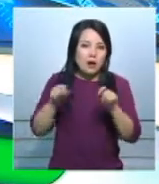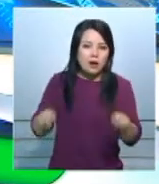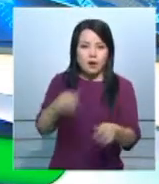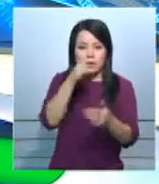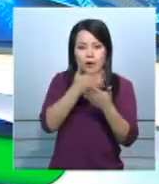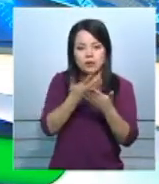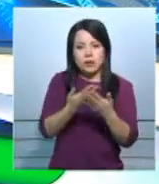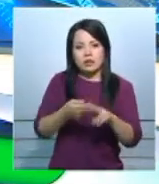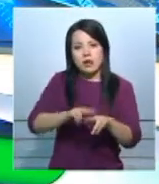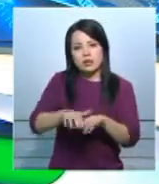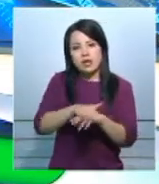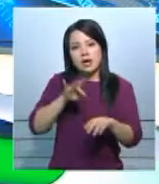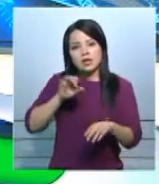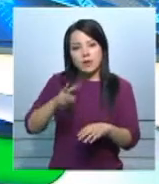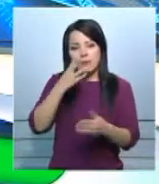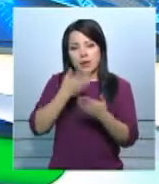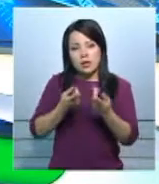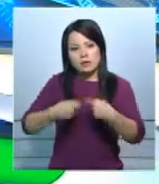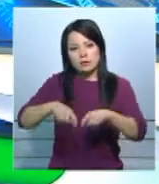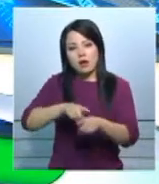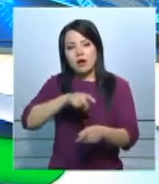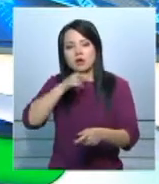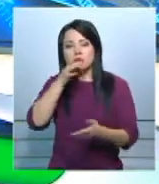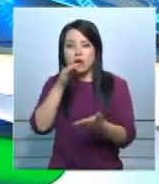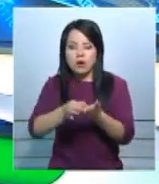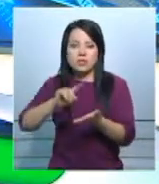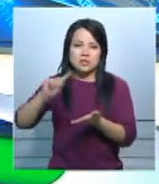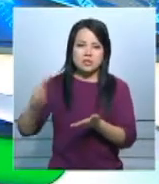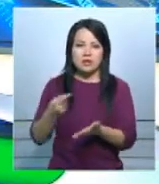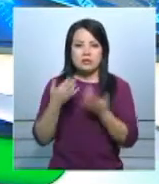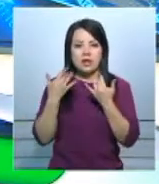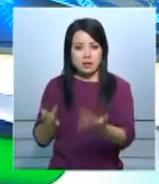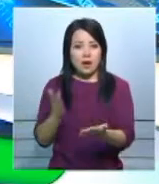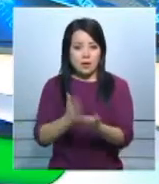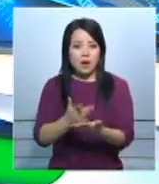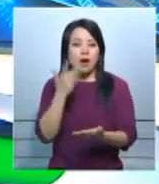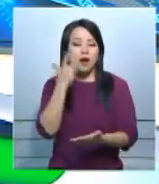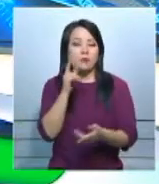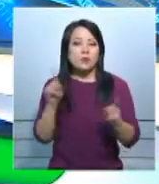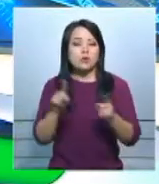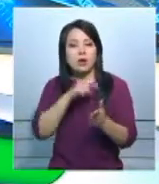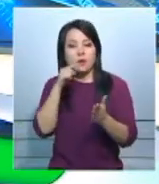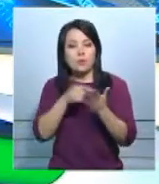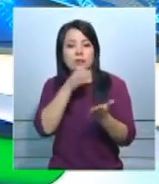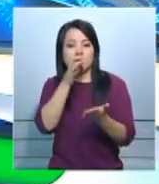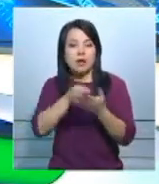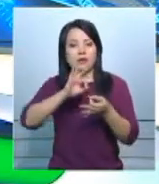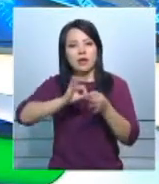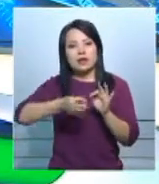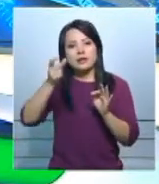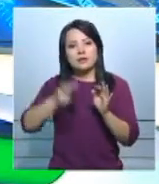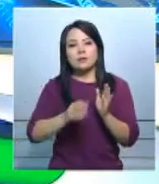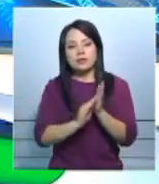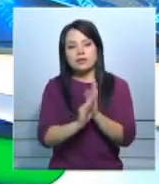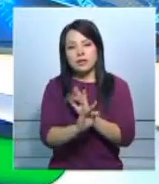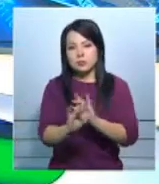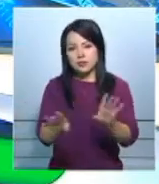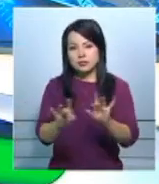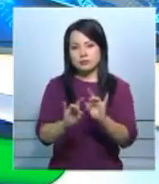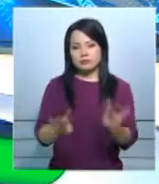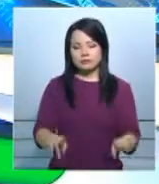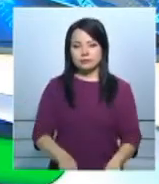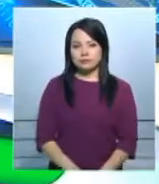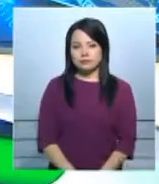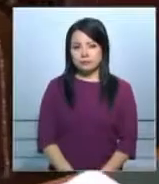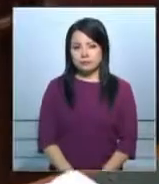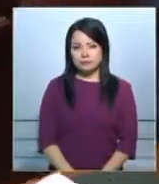Рим болса, енді одақтасынан жауап талап етіп отыр. Ал Америка бұған не деді? Толығырақ тілшіміздің бейне материалында.